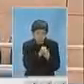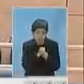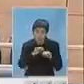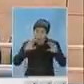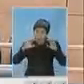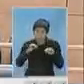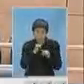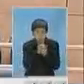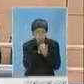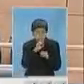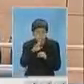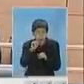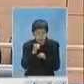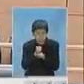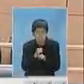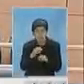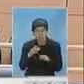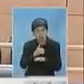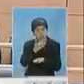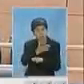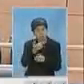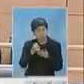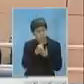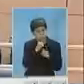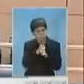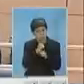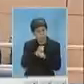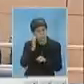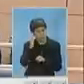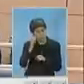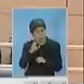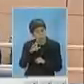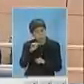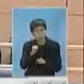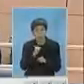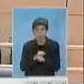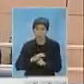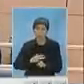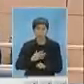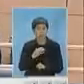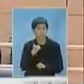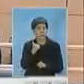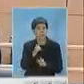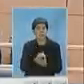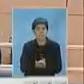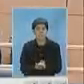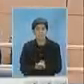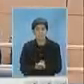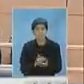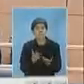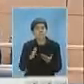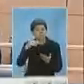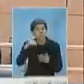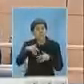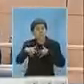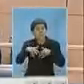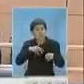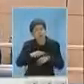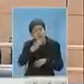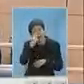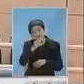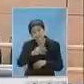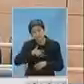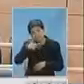รัฐสภาถ้าหากนักการเมืองในสภาไม่ช่วยกันทำให้เวทีสภามันสง่างามน่าเชื่อถือเนี่ยวันหนึ่งประชาชนก็จะ